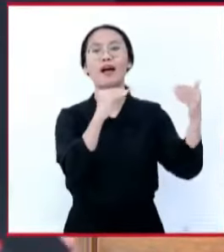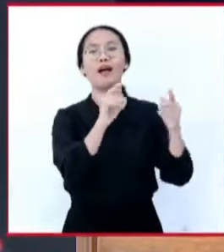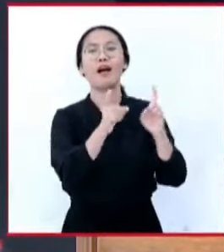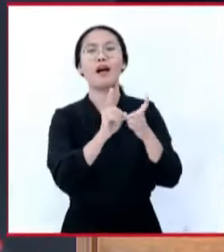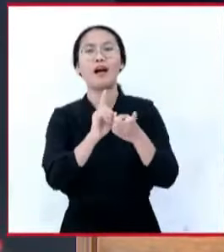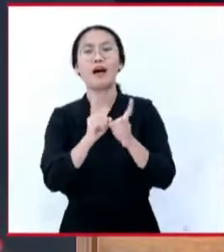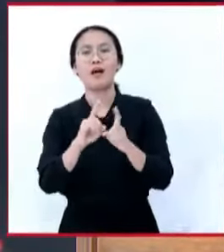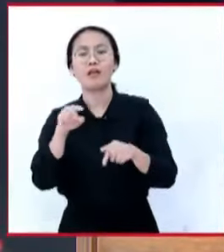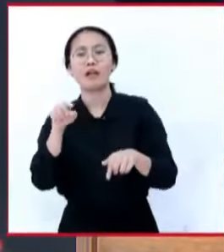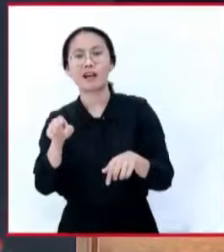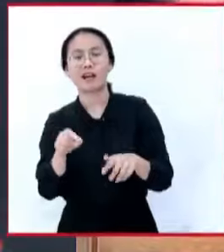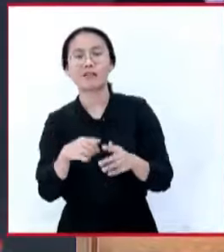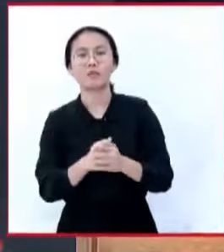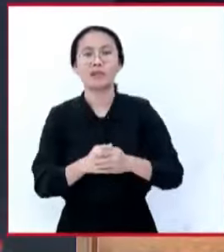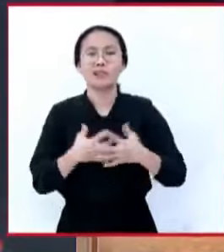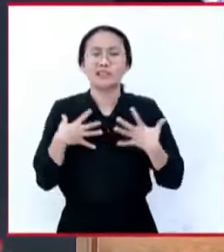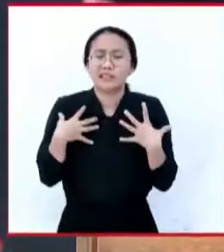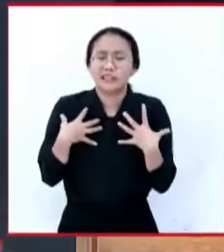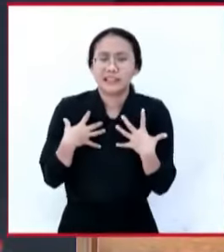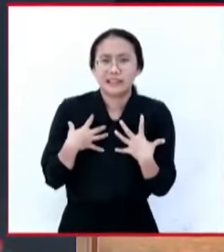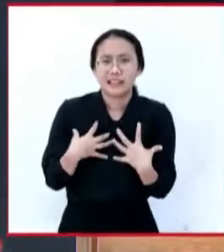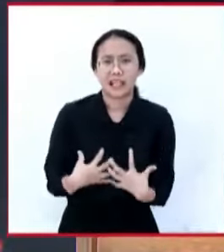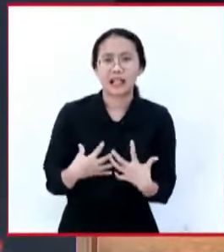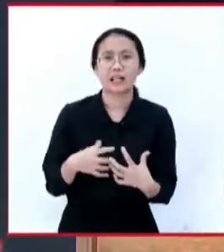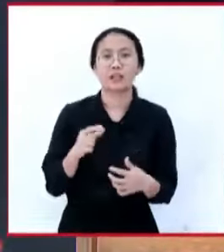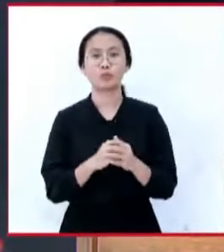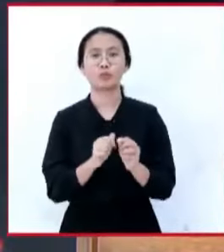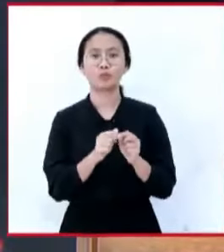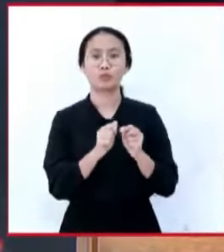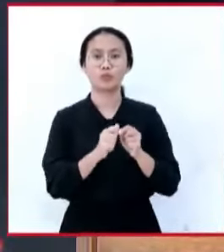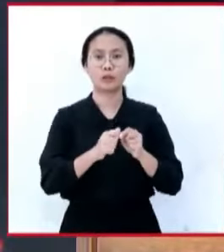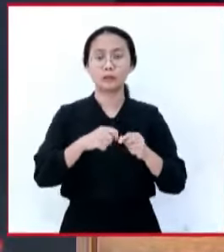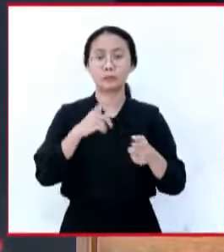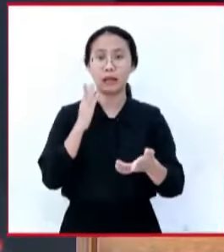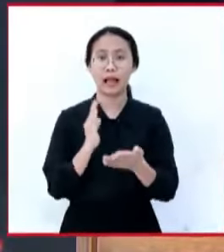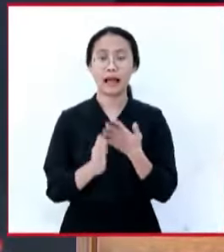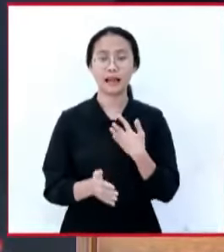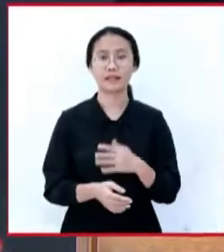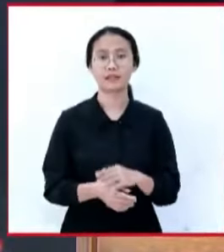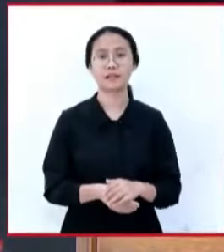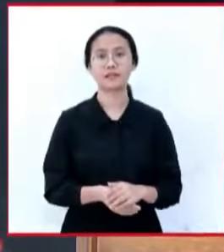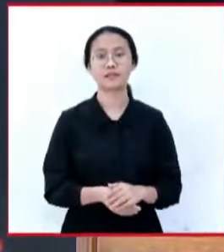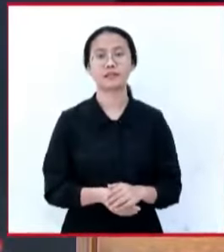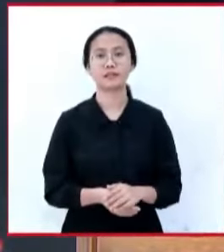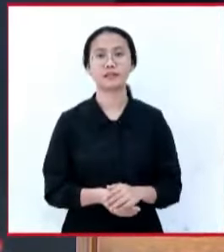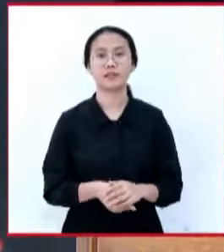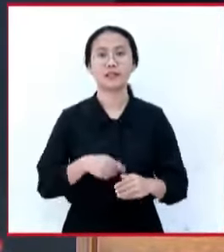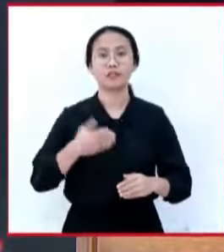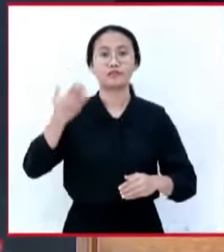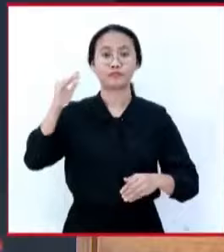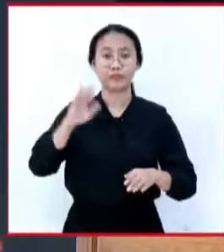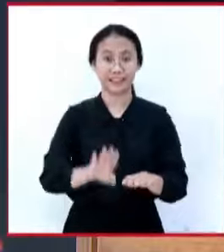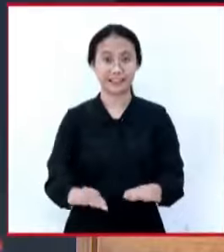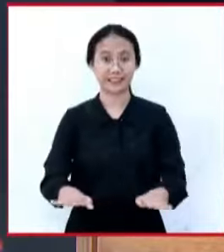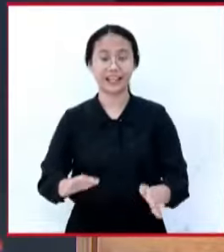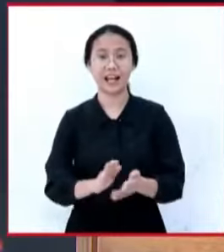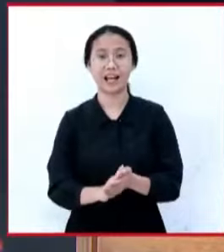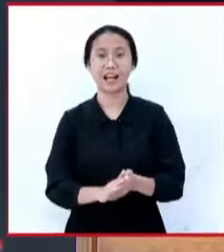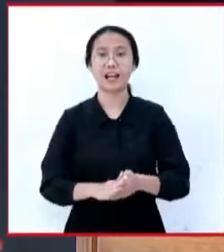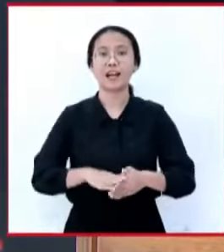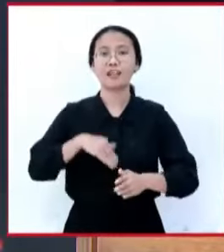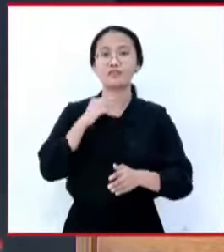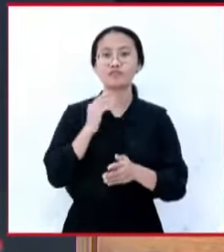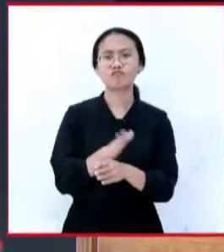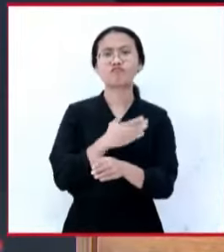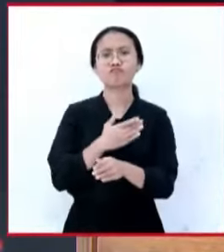sengsara menderita Sesungguhnya kamu sudah mengalami neraka dulu waktu saya kecil ada lagu Suasana surga